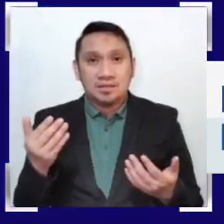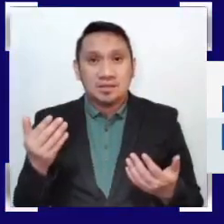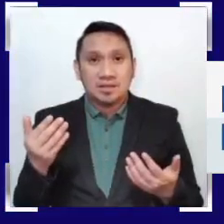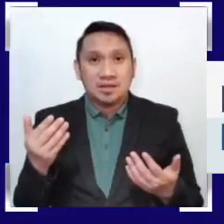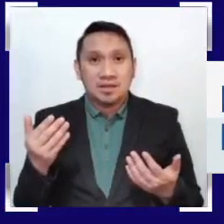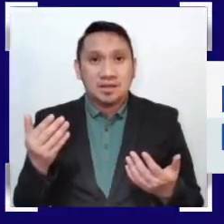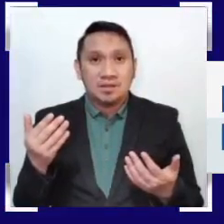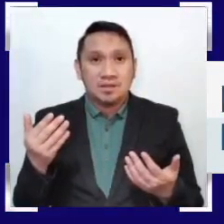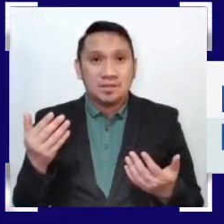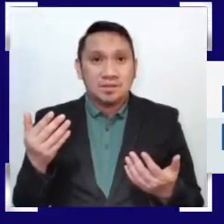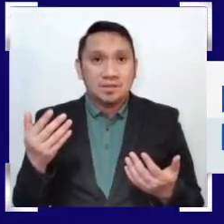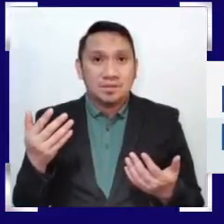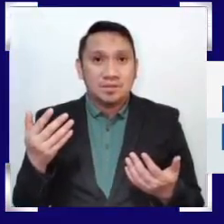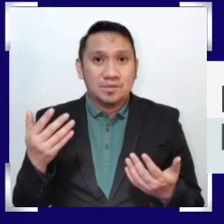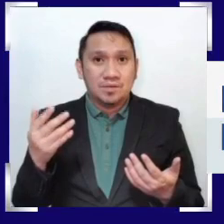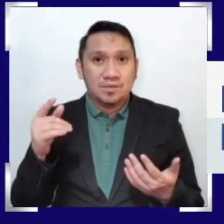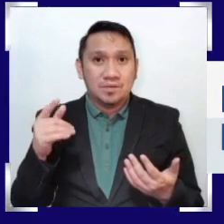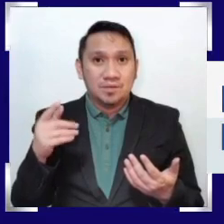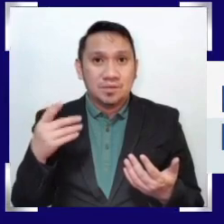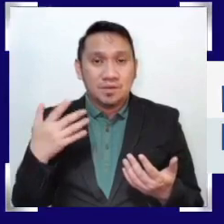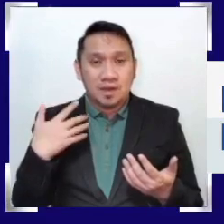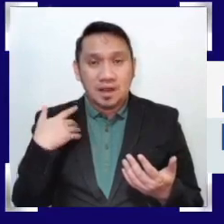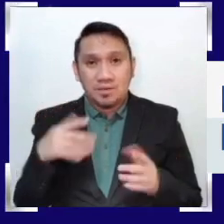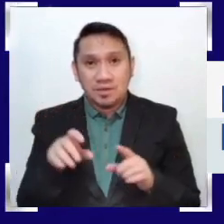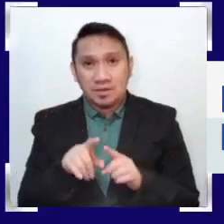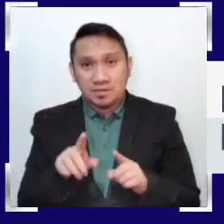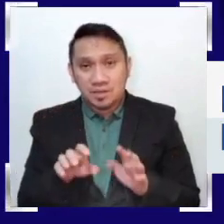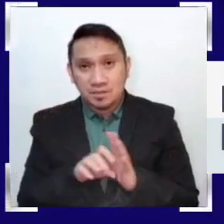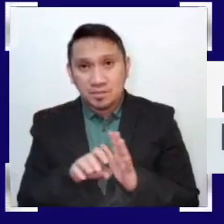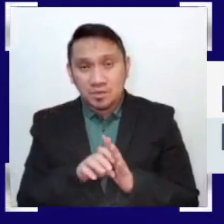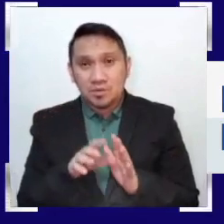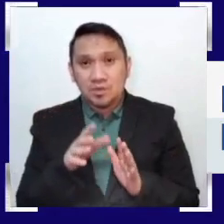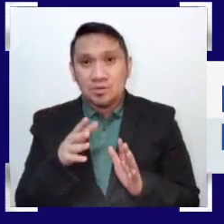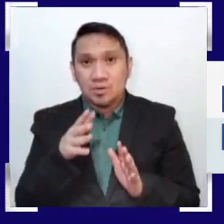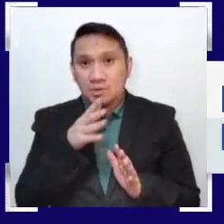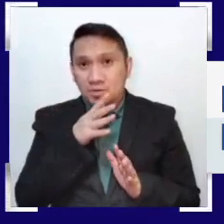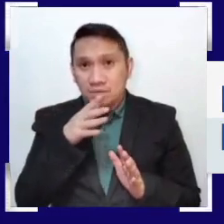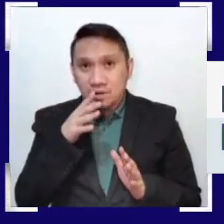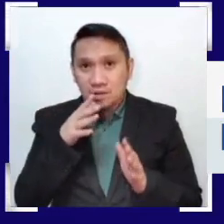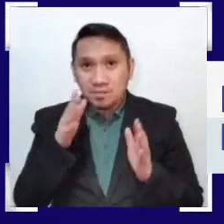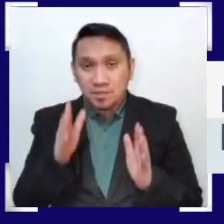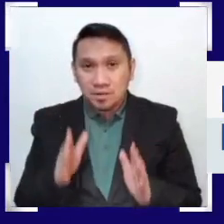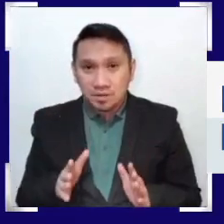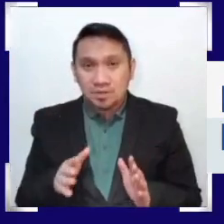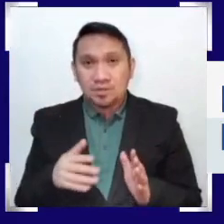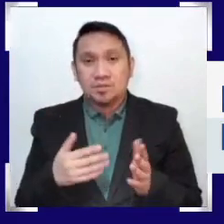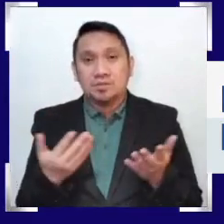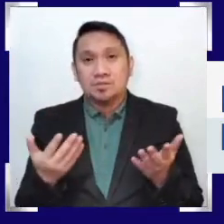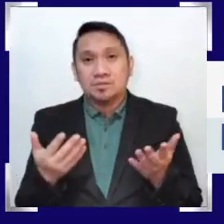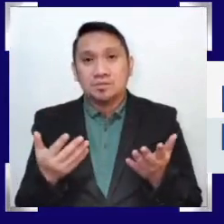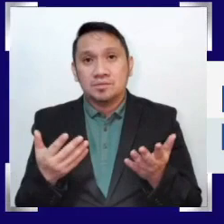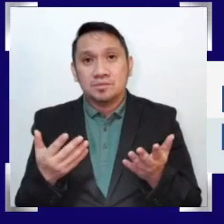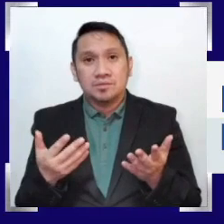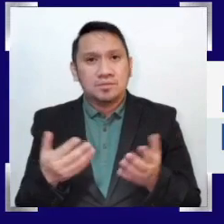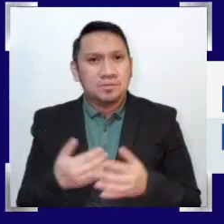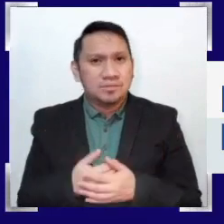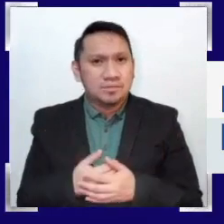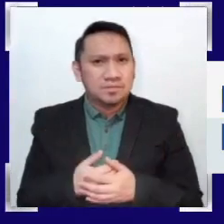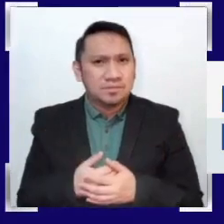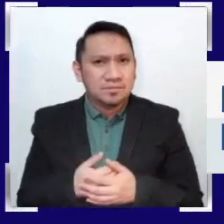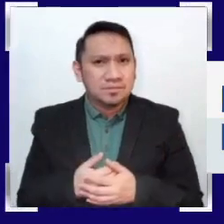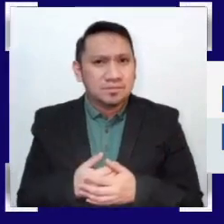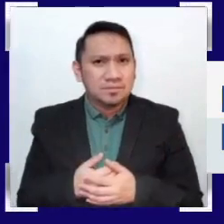po mga farmers, may kalabaw, naglalakad po sa umahan. Meron fisherman, nasa dagat